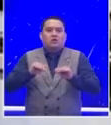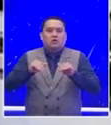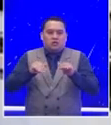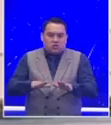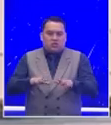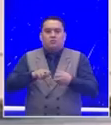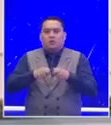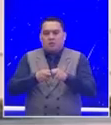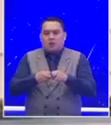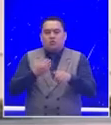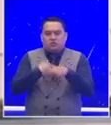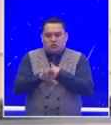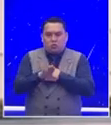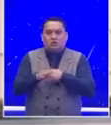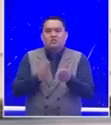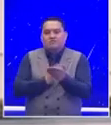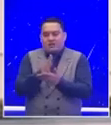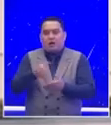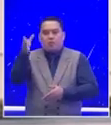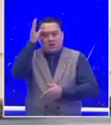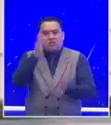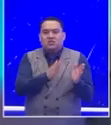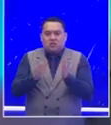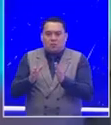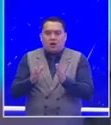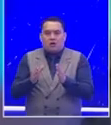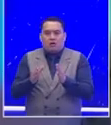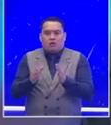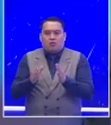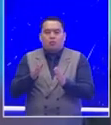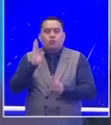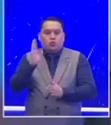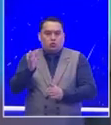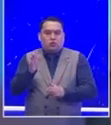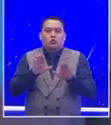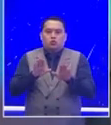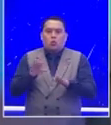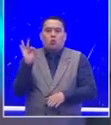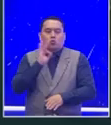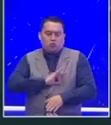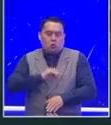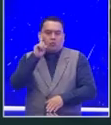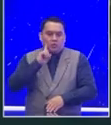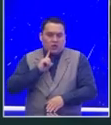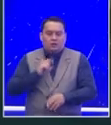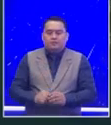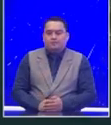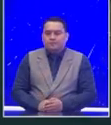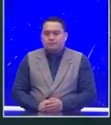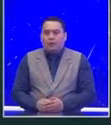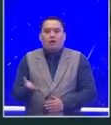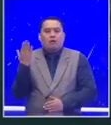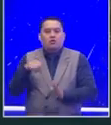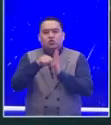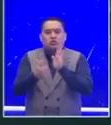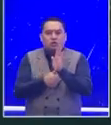ситуации, сфера образования, в целом система образования от этого будет только выигрыше. Как известно, ранее